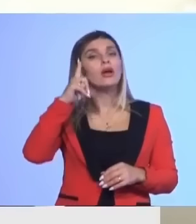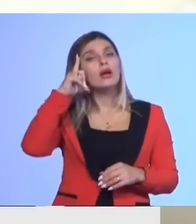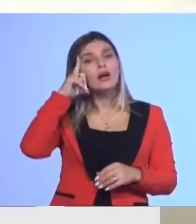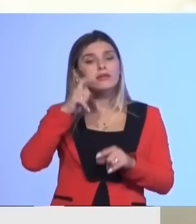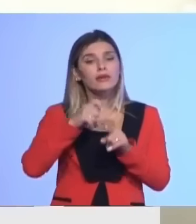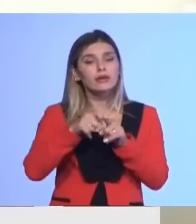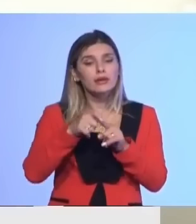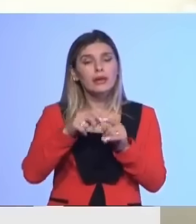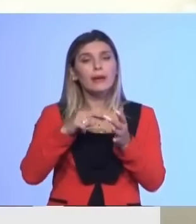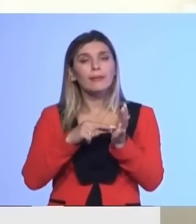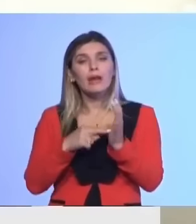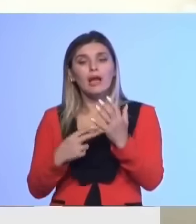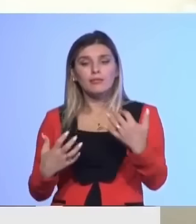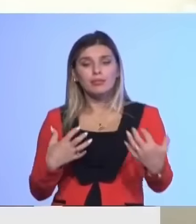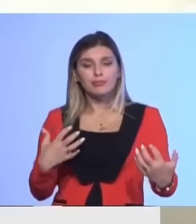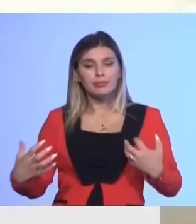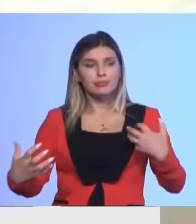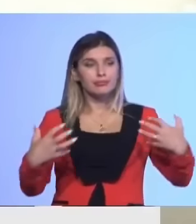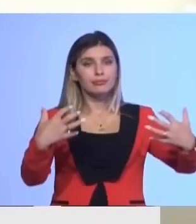në